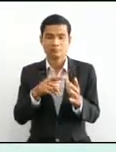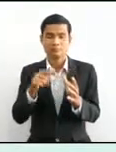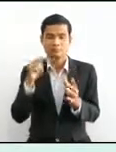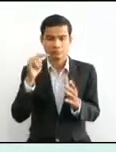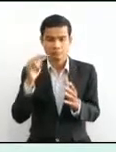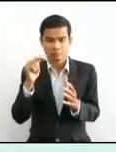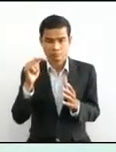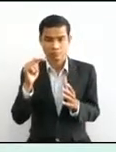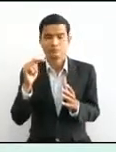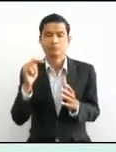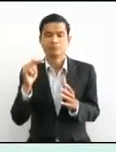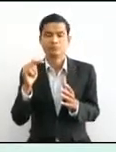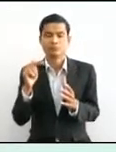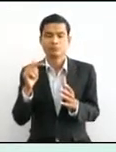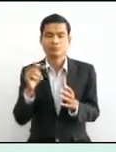ngỡ sang